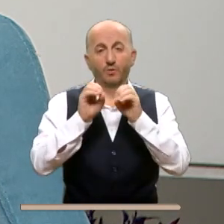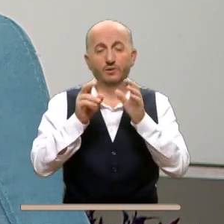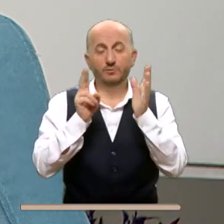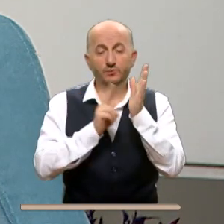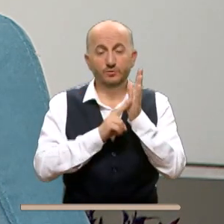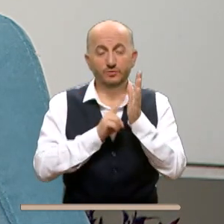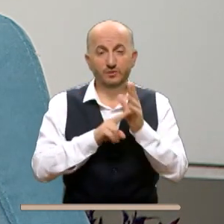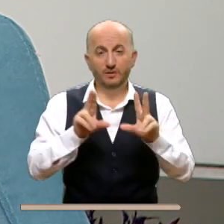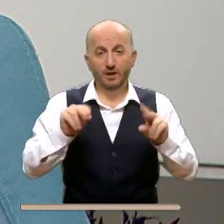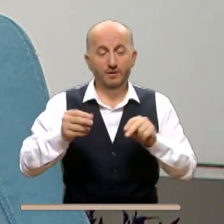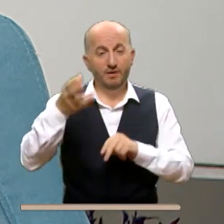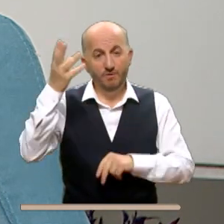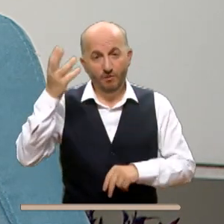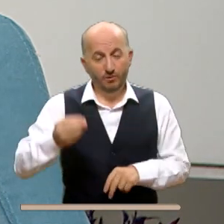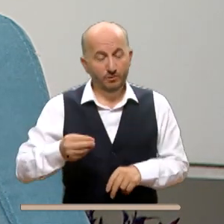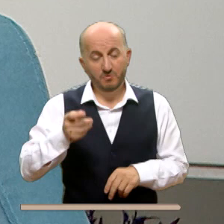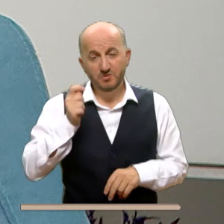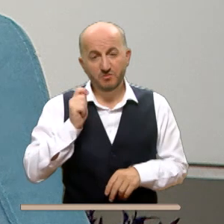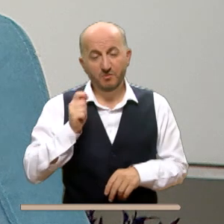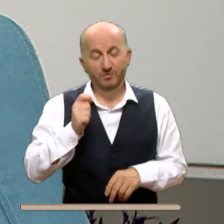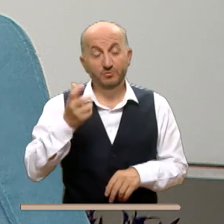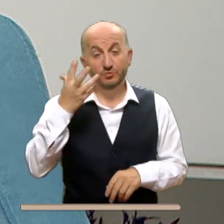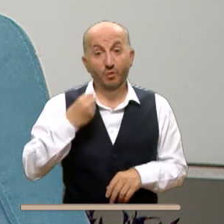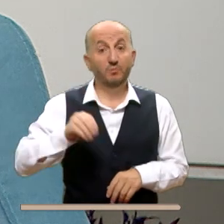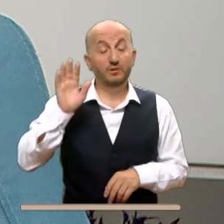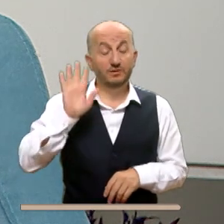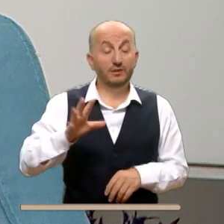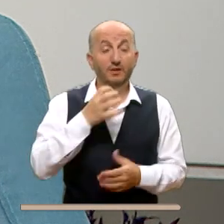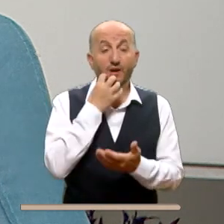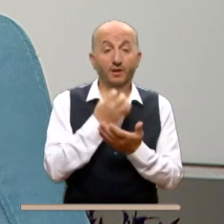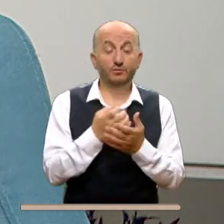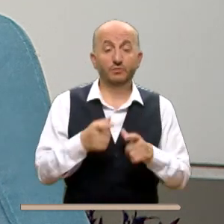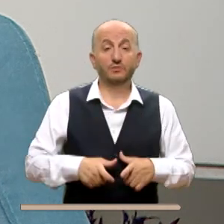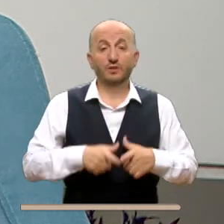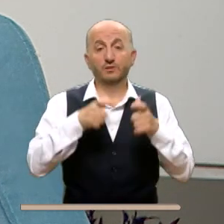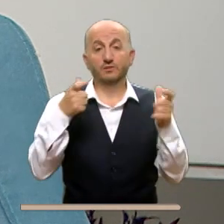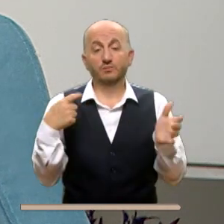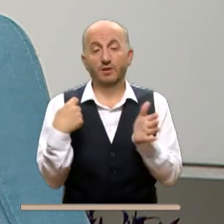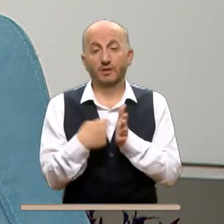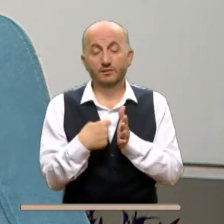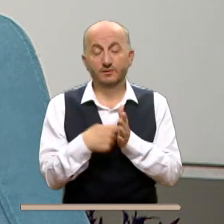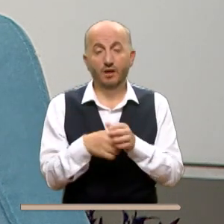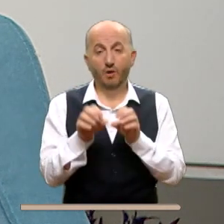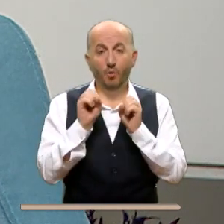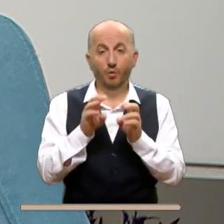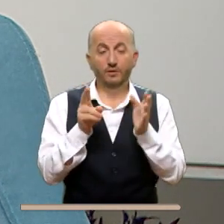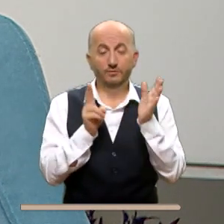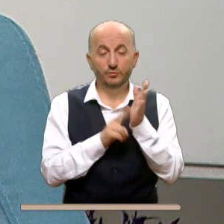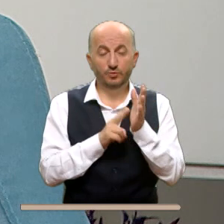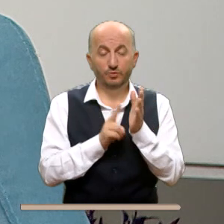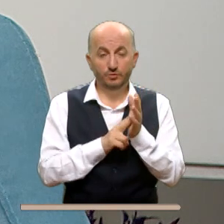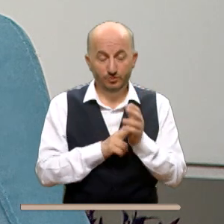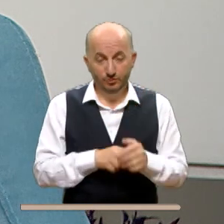programlarımızı destekliyoruz. Bir zorunluluğumuz olmadığı halde kadroyu geliştirmek adına öğretim üyesi, akademik